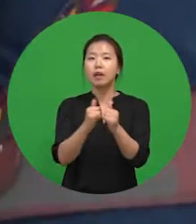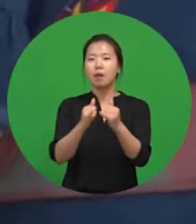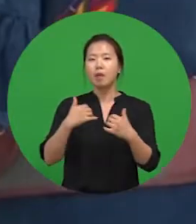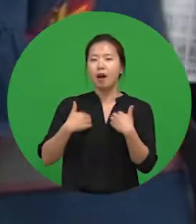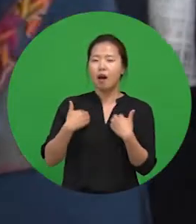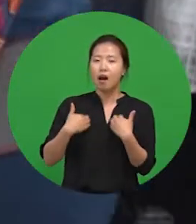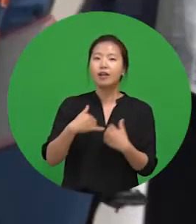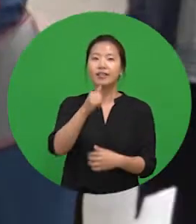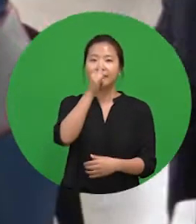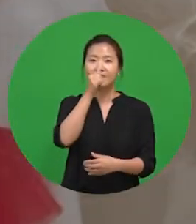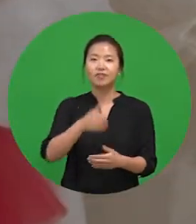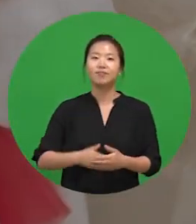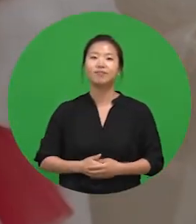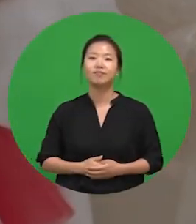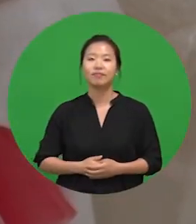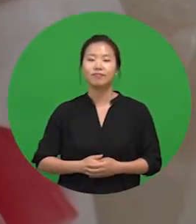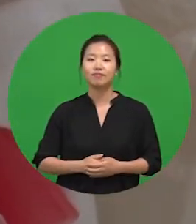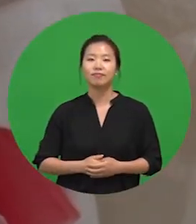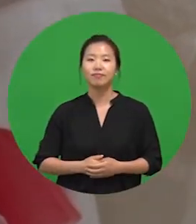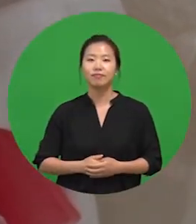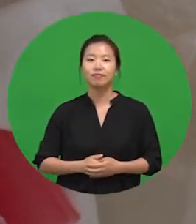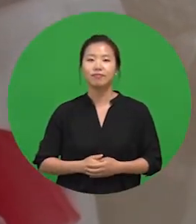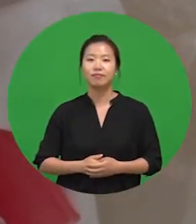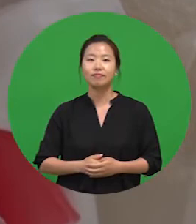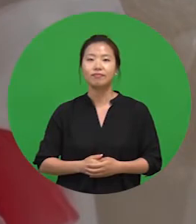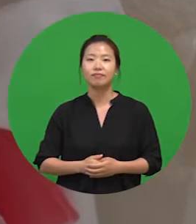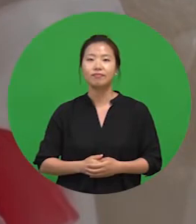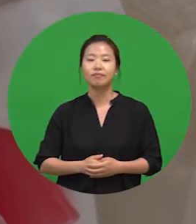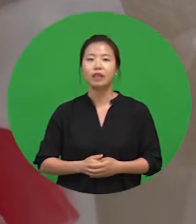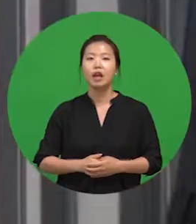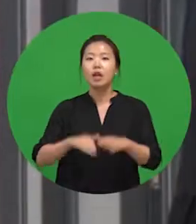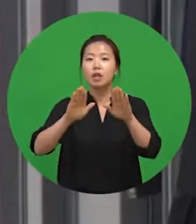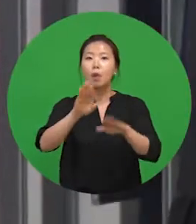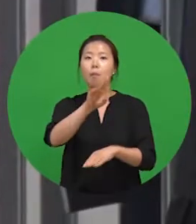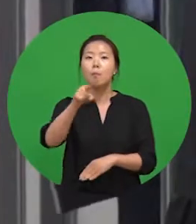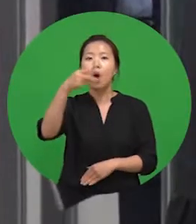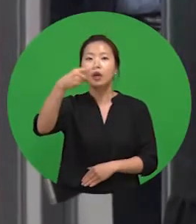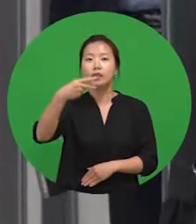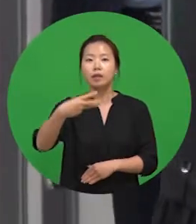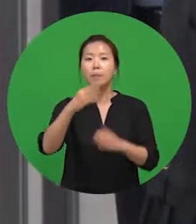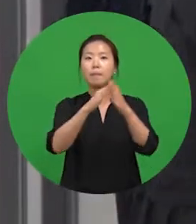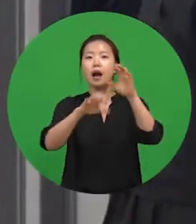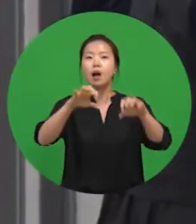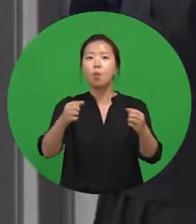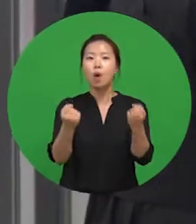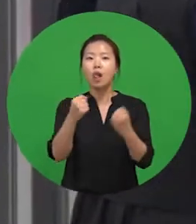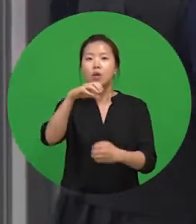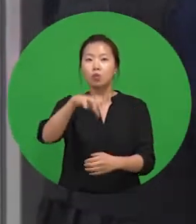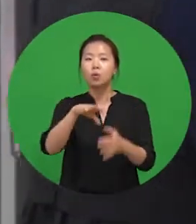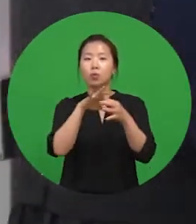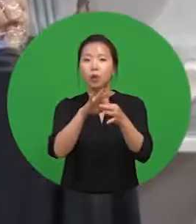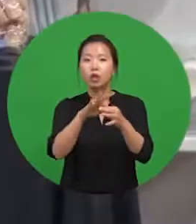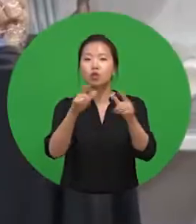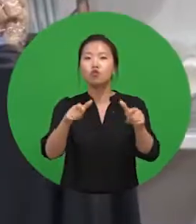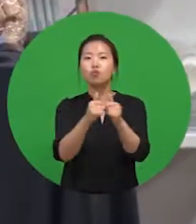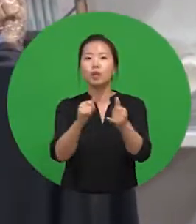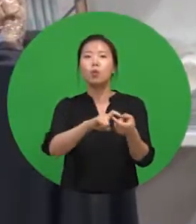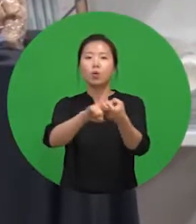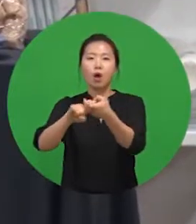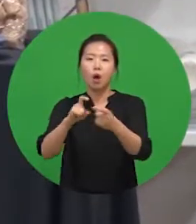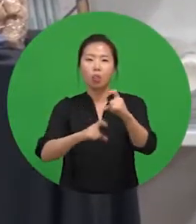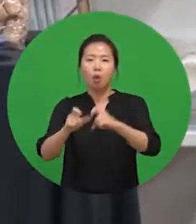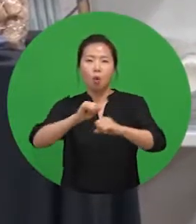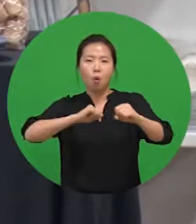명의 주민들에게 의미 있는 행사도 진행됐습니다. 구로구는 이번 버들마을 활력소를 통해 주민